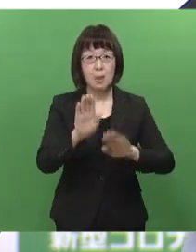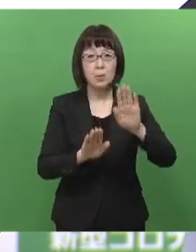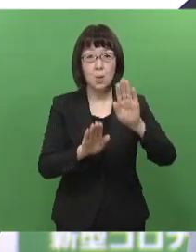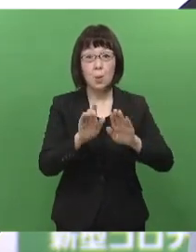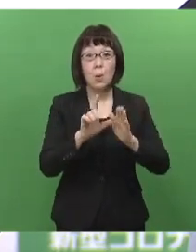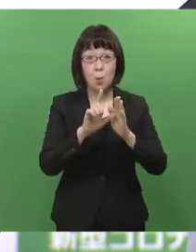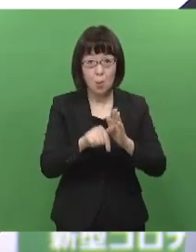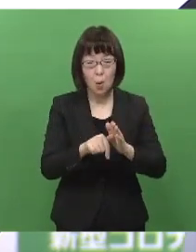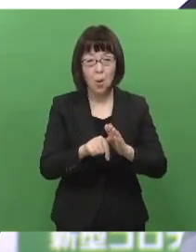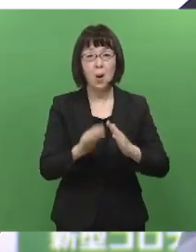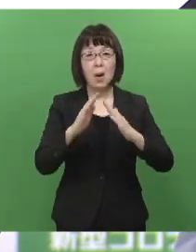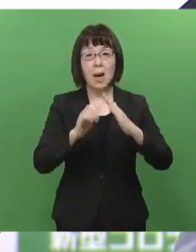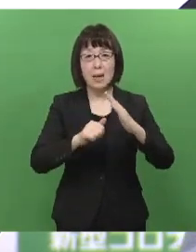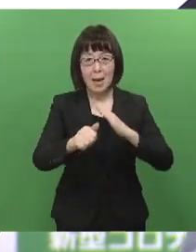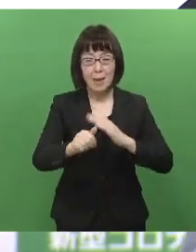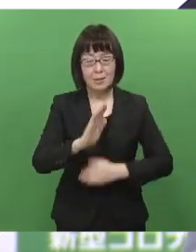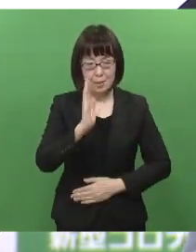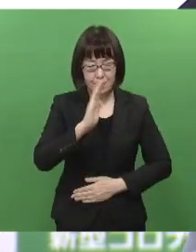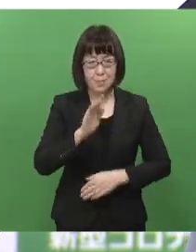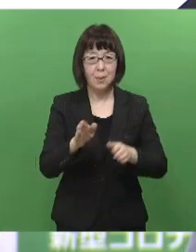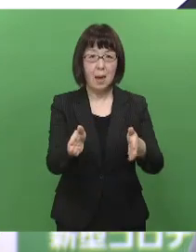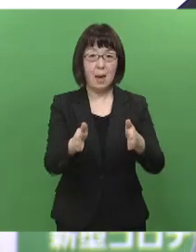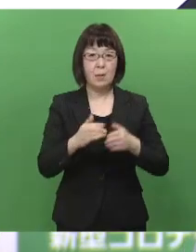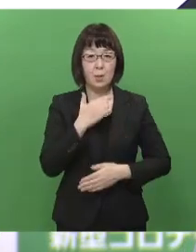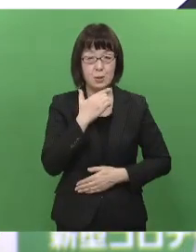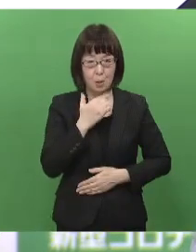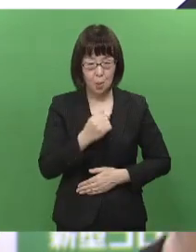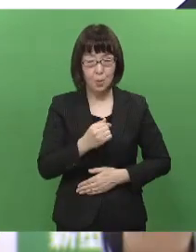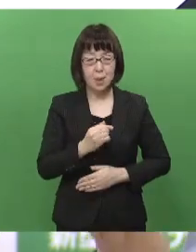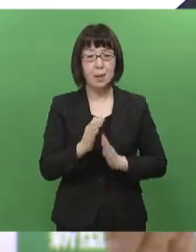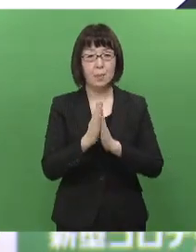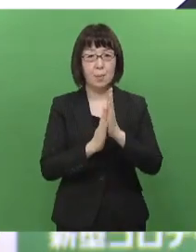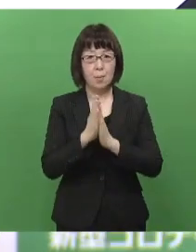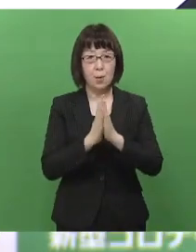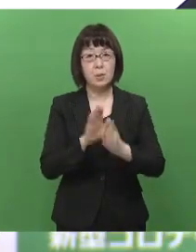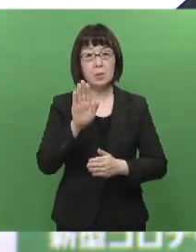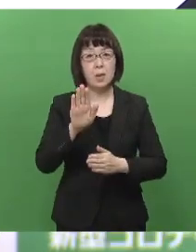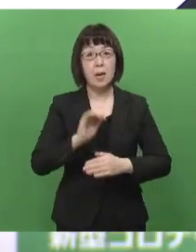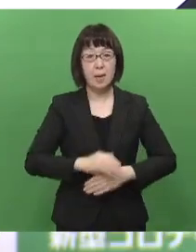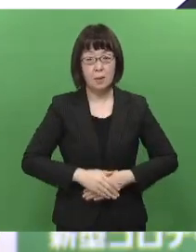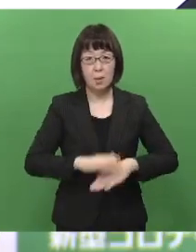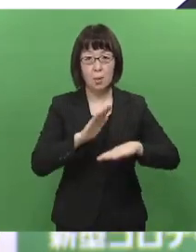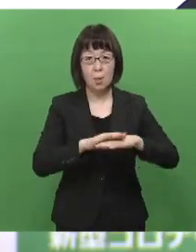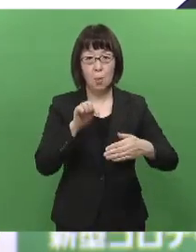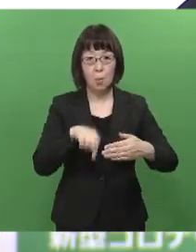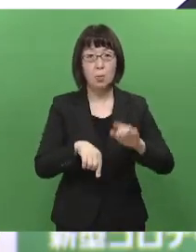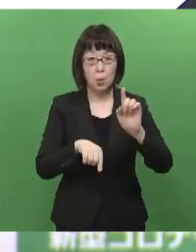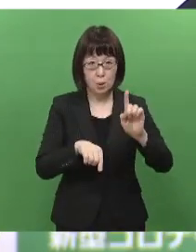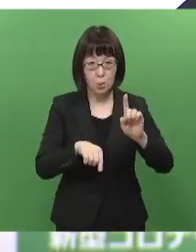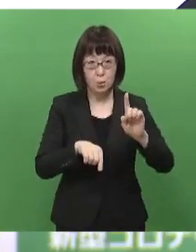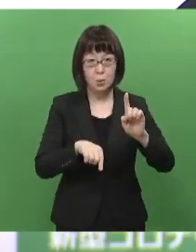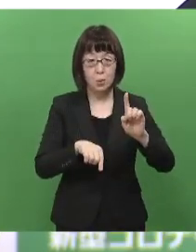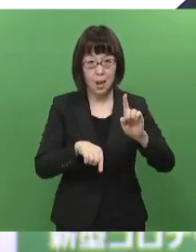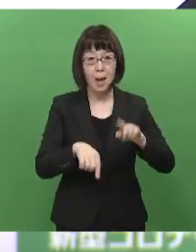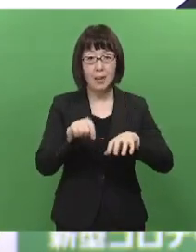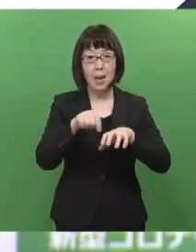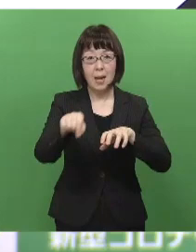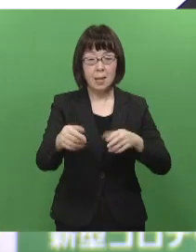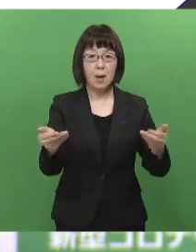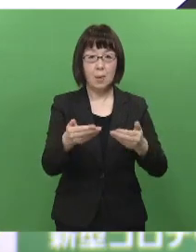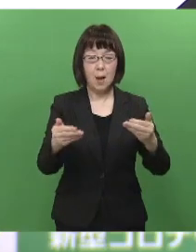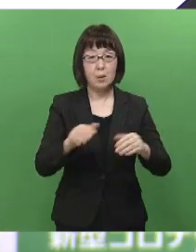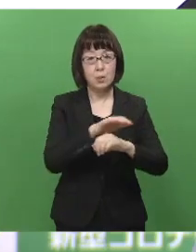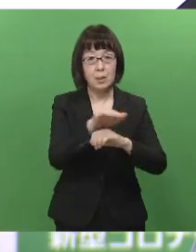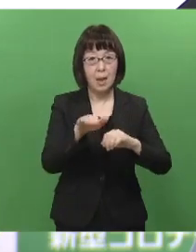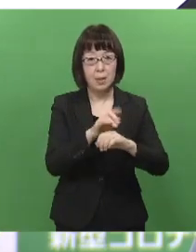いということを徹底して申し上げ、そのうちの一つとしてのテレワークという手段を申し上げているわけ